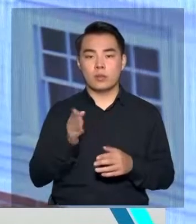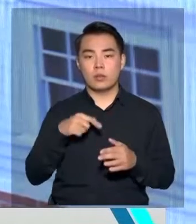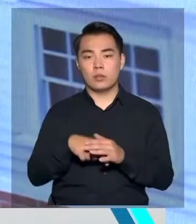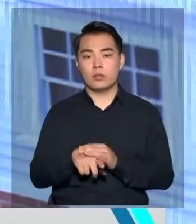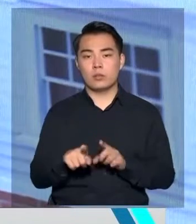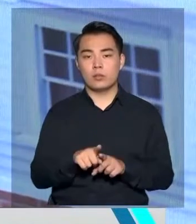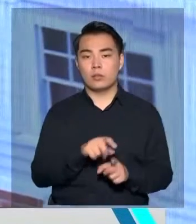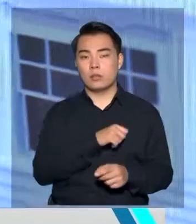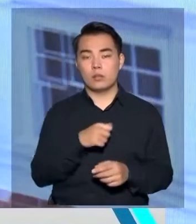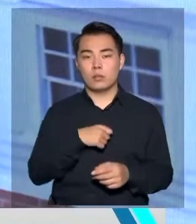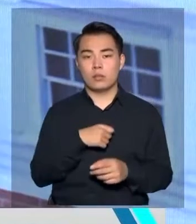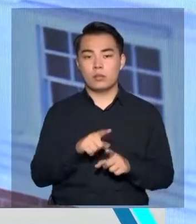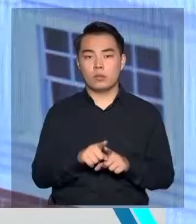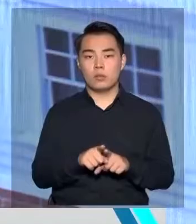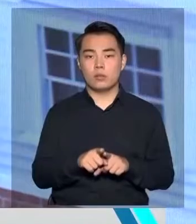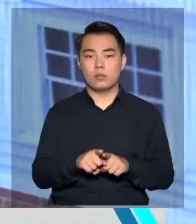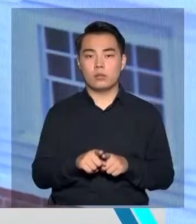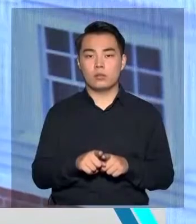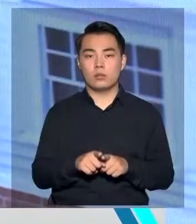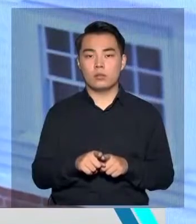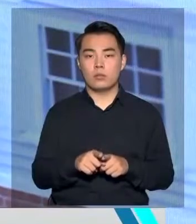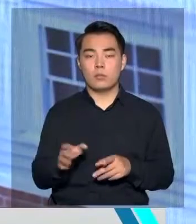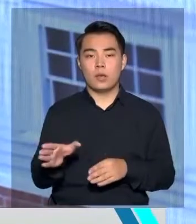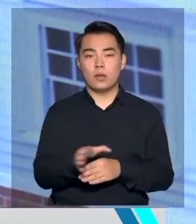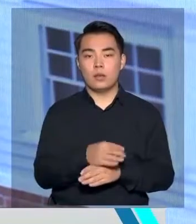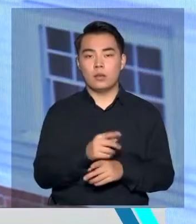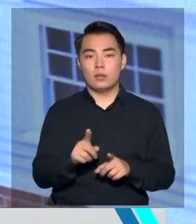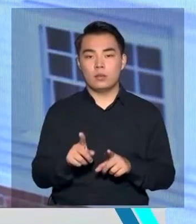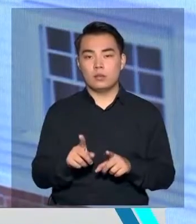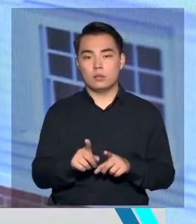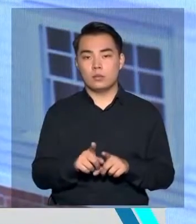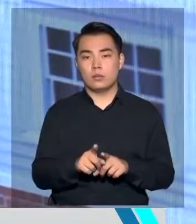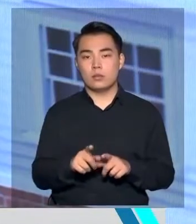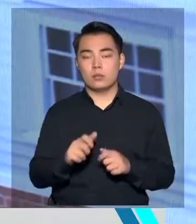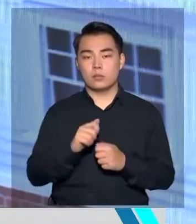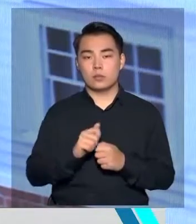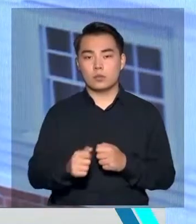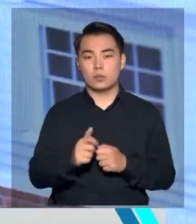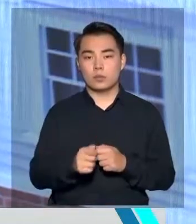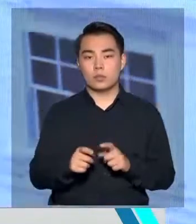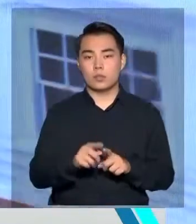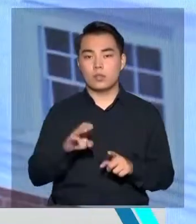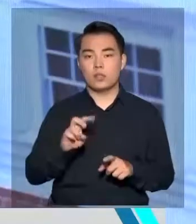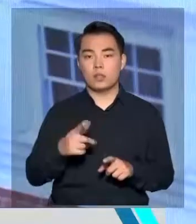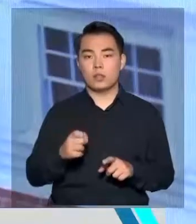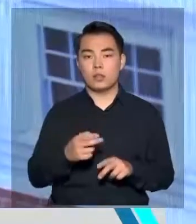енді өзіміздің тарапымыздан барлық өңірге бөлінген қаражатты теңдей бөлу